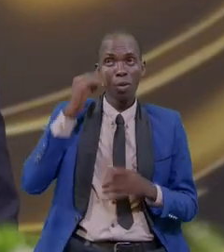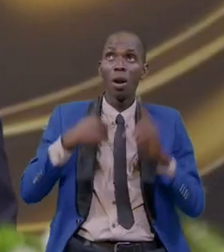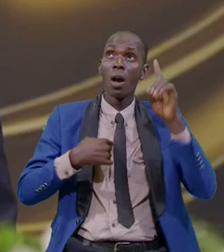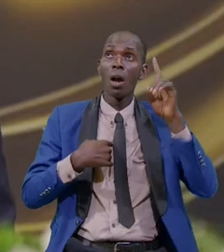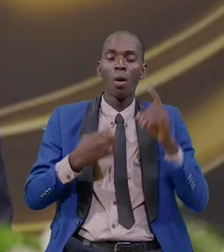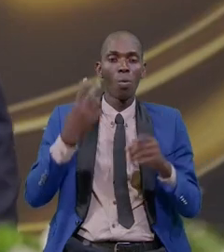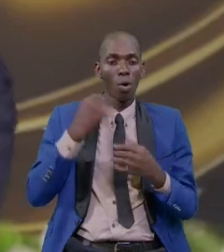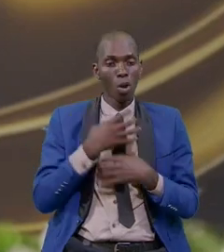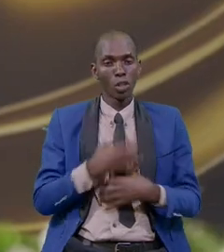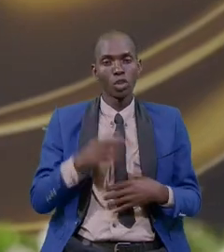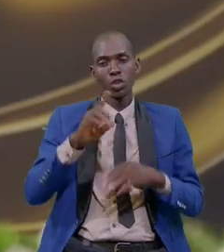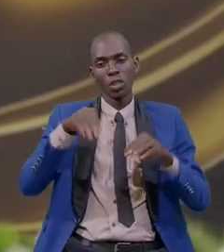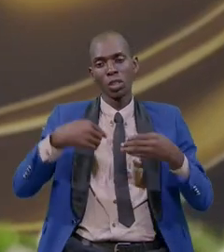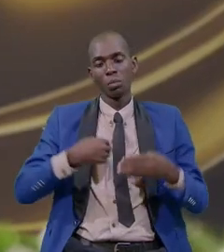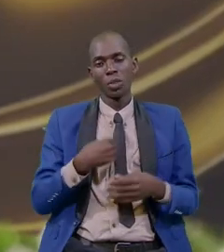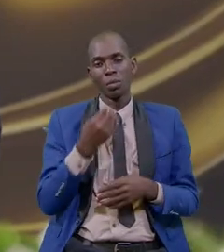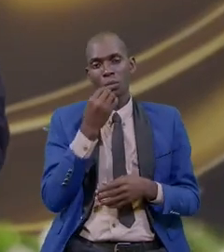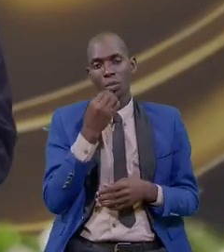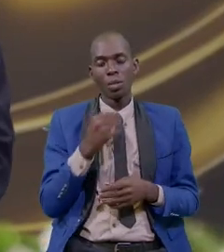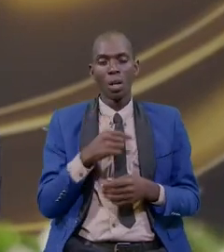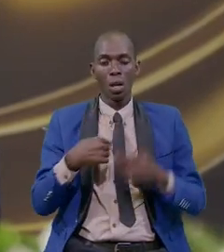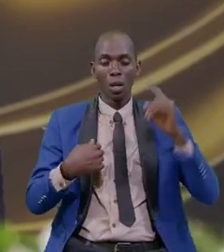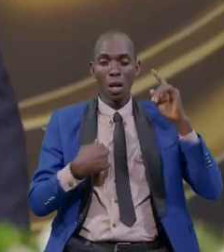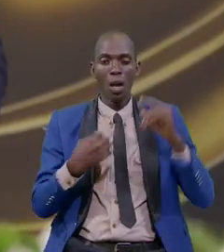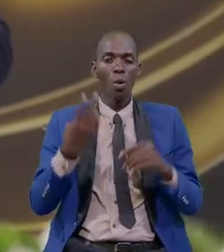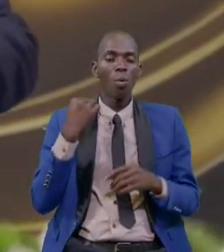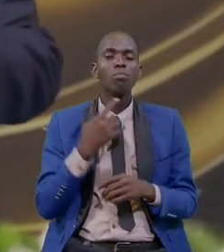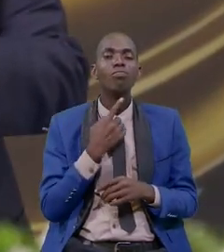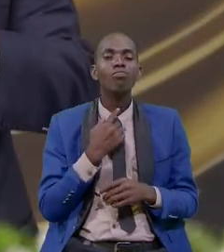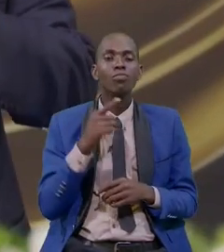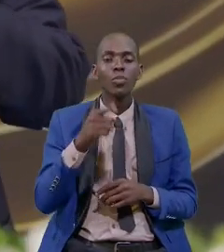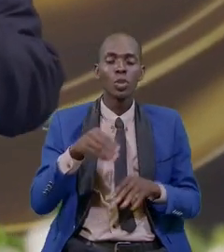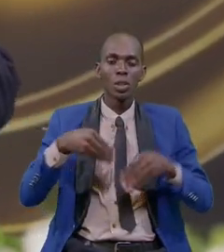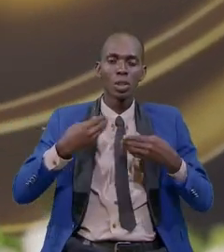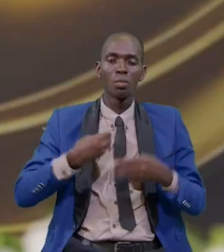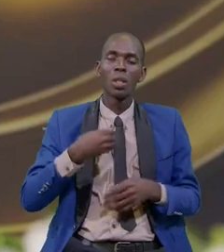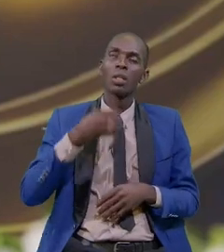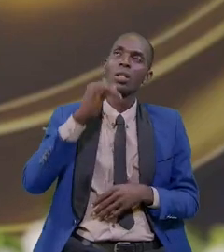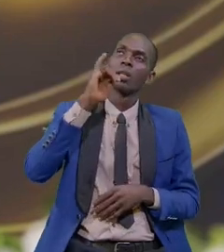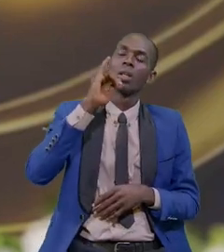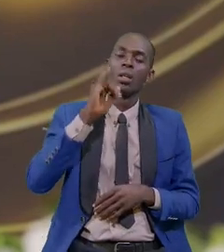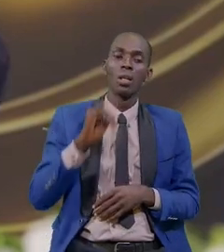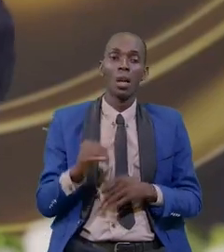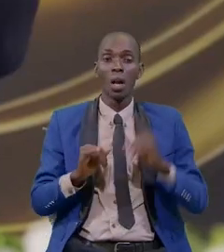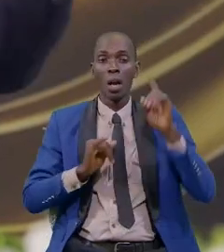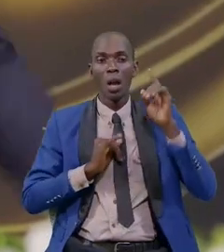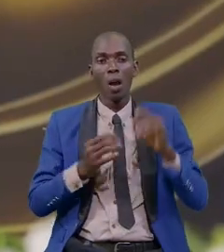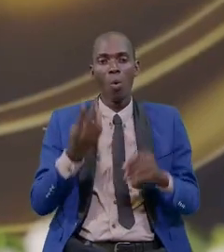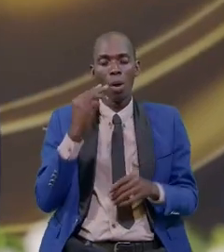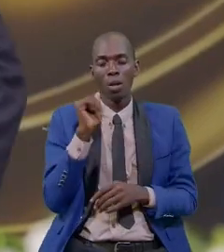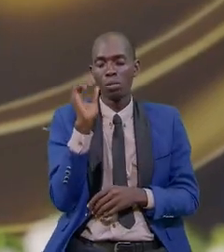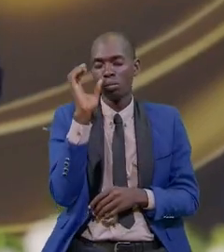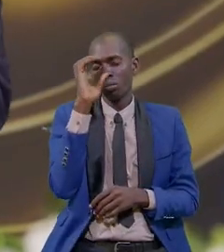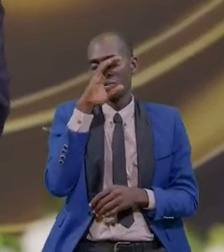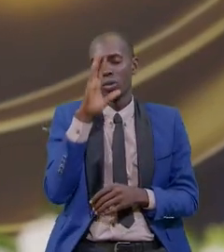J'ai eu soif et vous m'avez donné à boire. J'étais étranger et vous